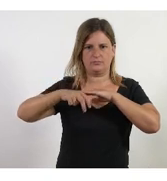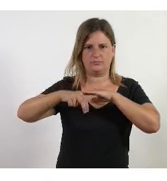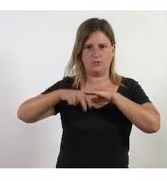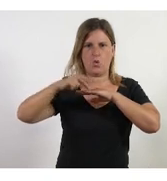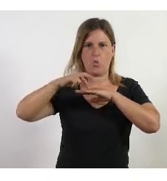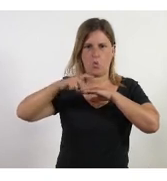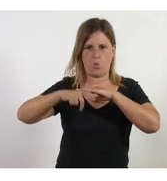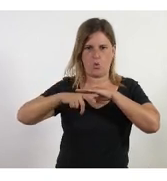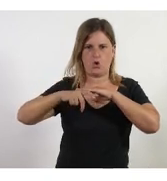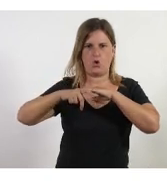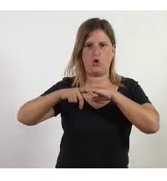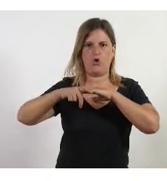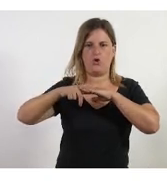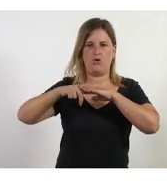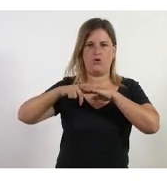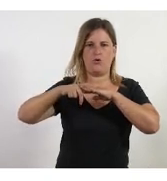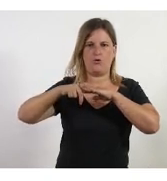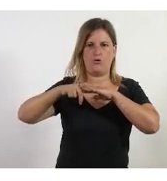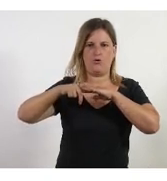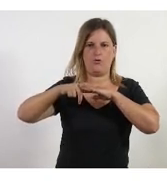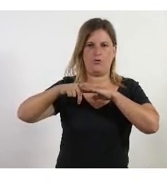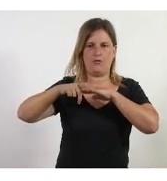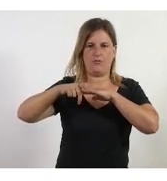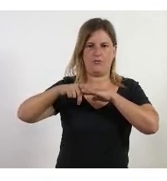Un, primer esglaó.